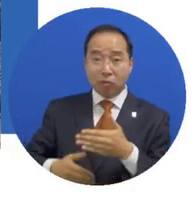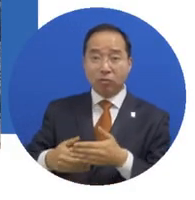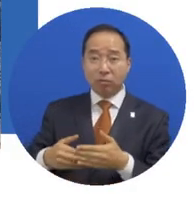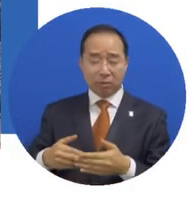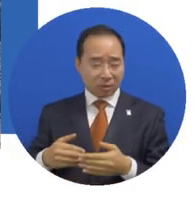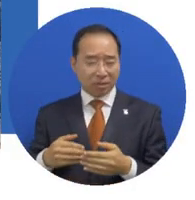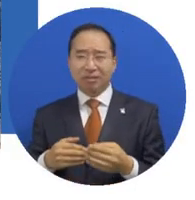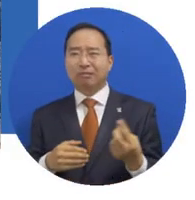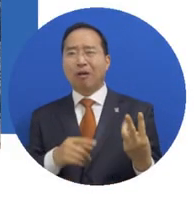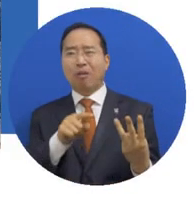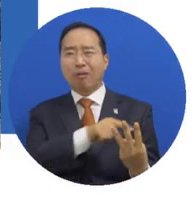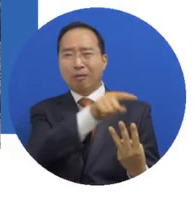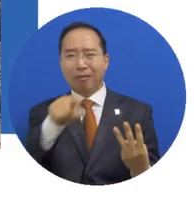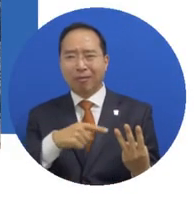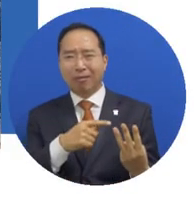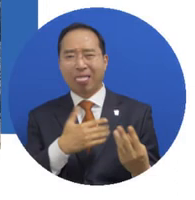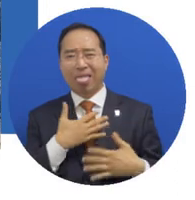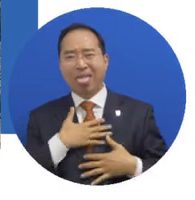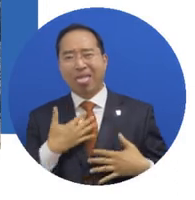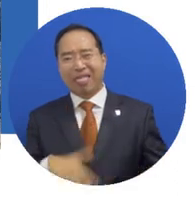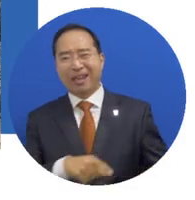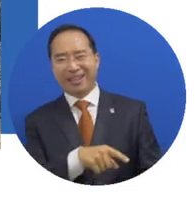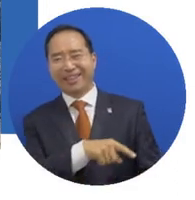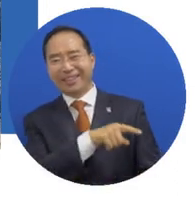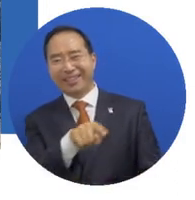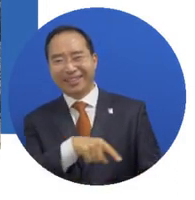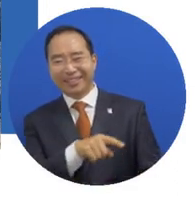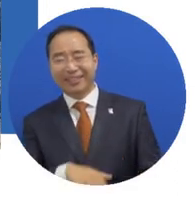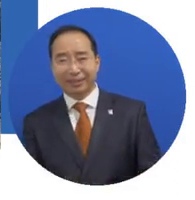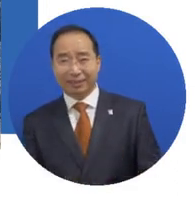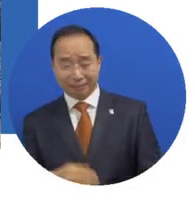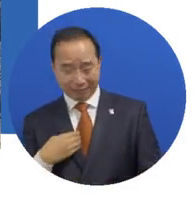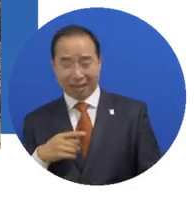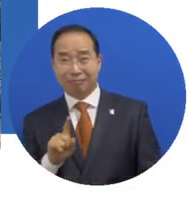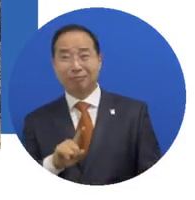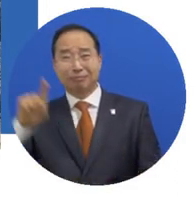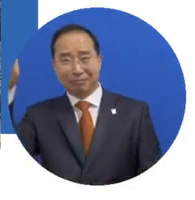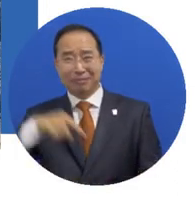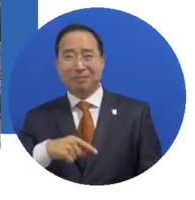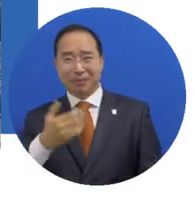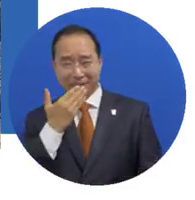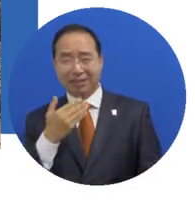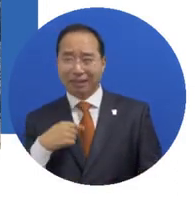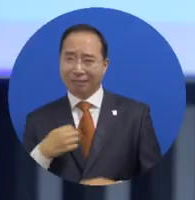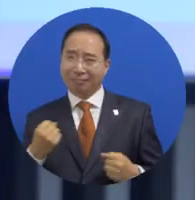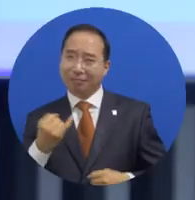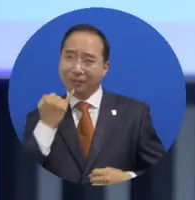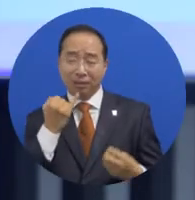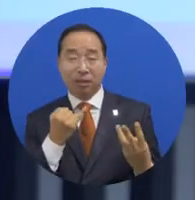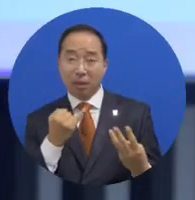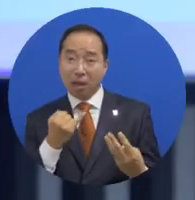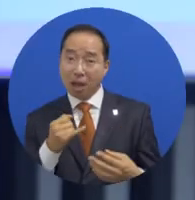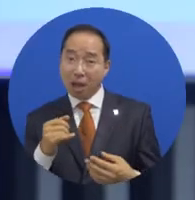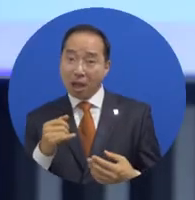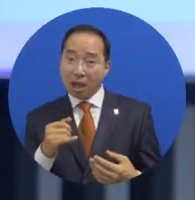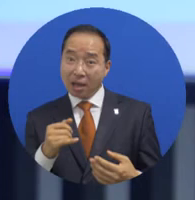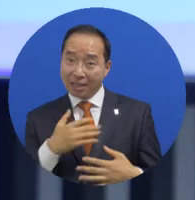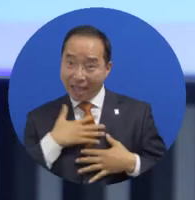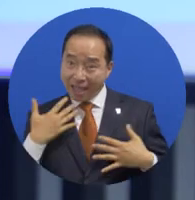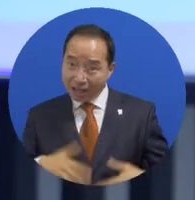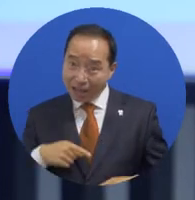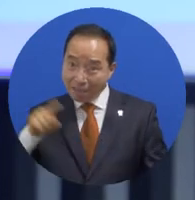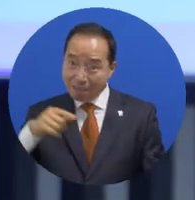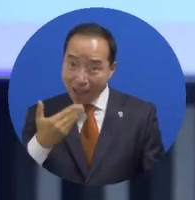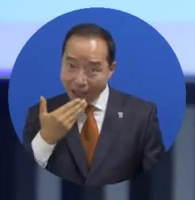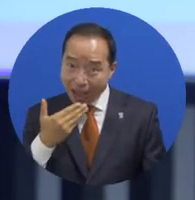3명은 저질 체력의 여성 친구들이었어요. 저질 체력인데 몽블랑을 갈 수 있을까? 라는 생각을 하실 수 있을 것